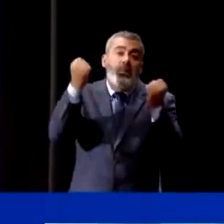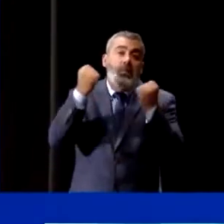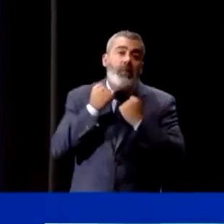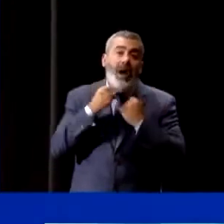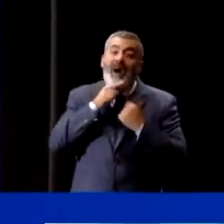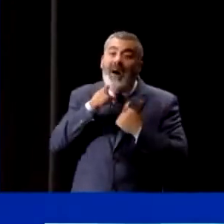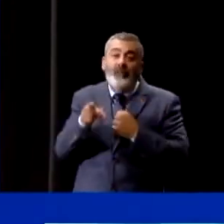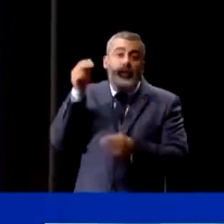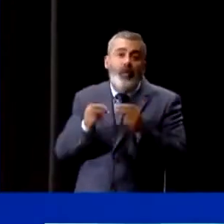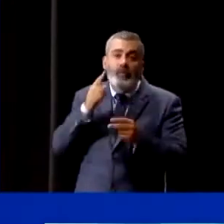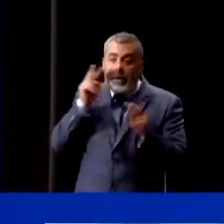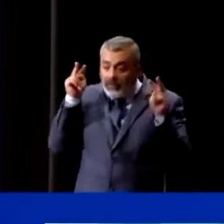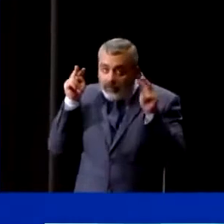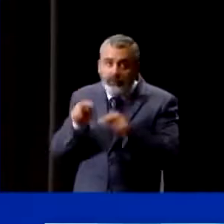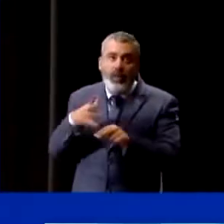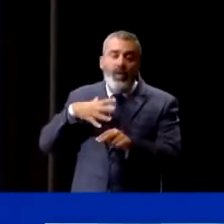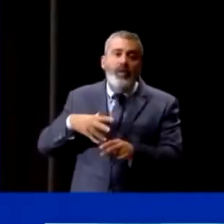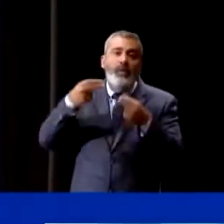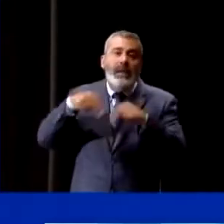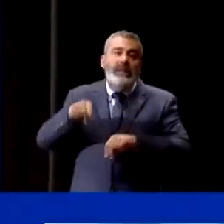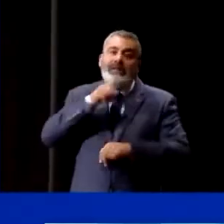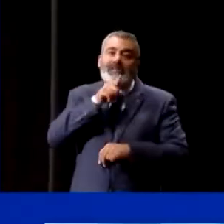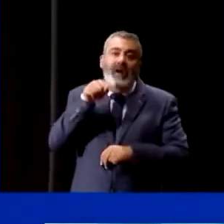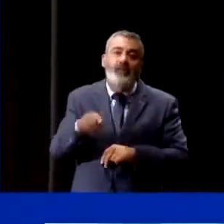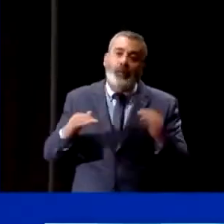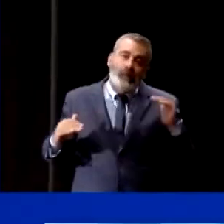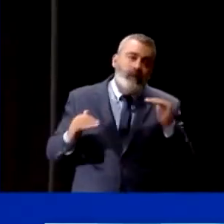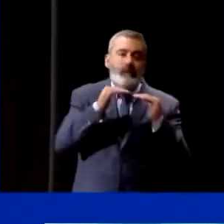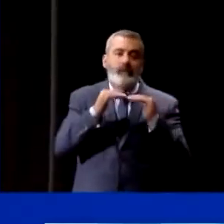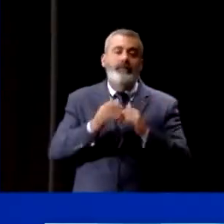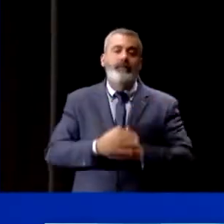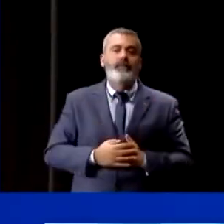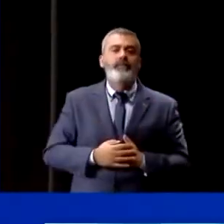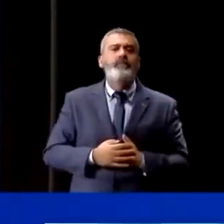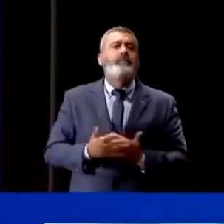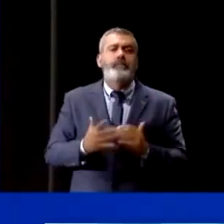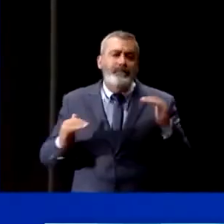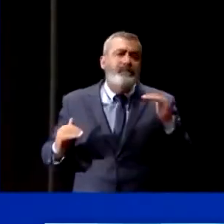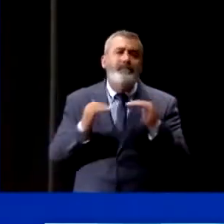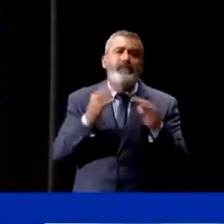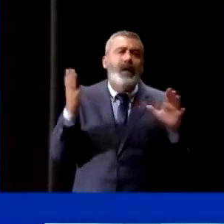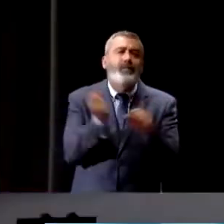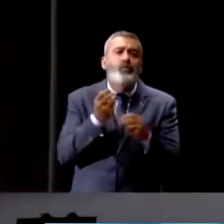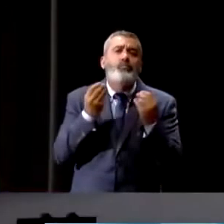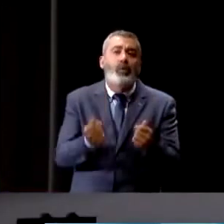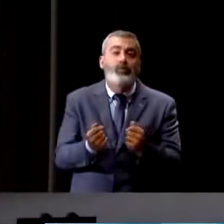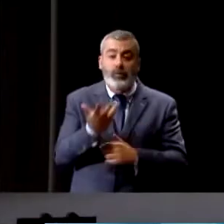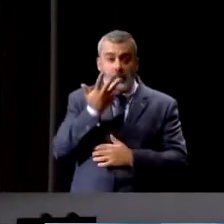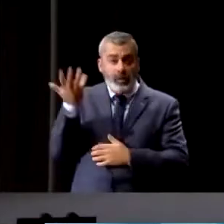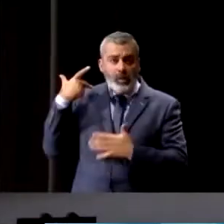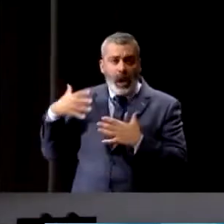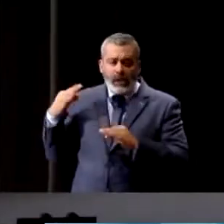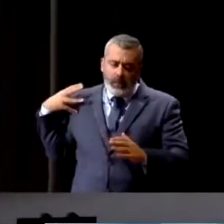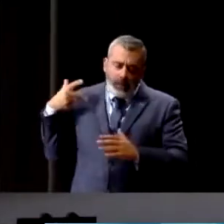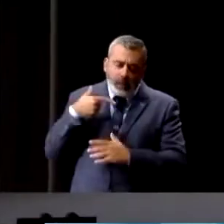και θεραπεύουμε με το σχέδιο που σας παρουσιάζουμε σήμερα. Τι κάνουμε για να το θεραπεύσουμε? Τα τελευταία 5 χρόνια κάνουμε πάρα πολλά. Εφαρμόζεται μια